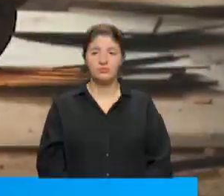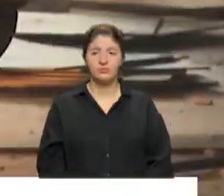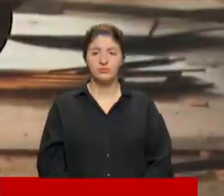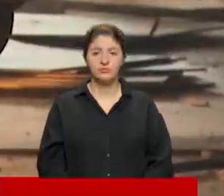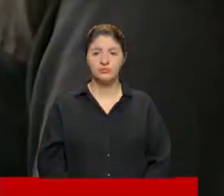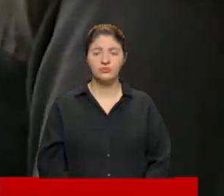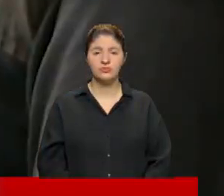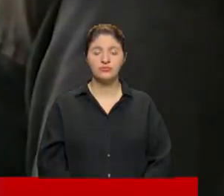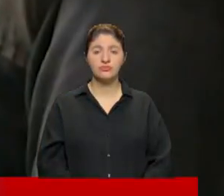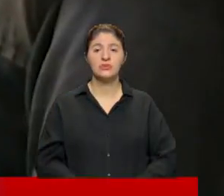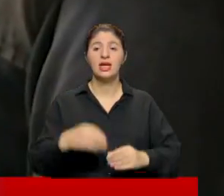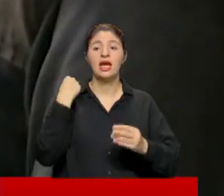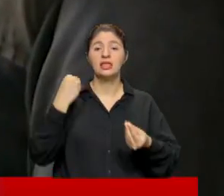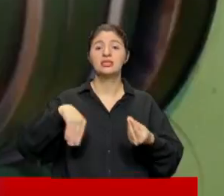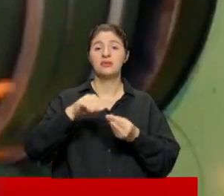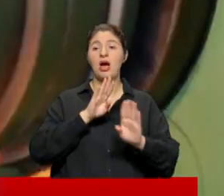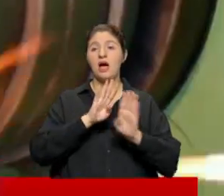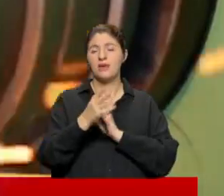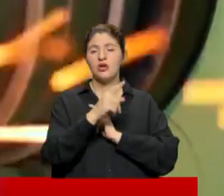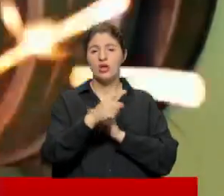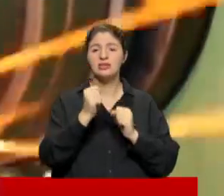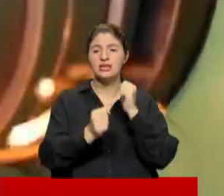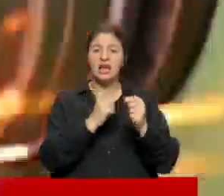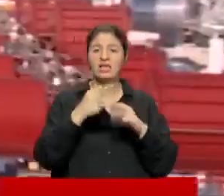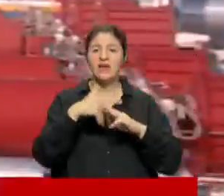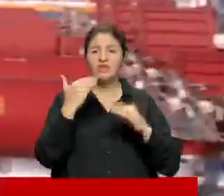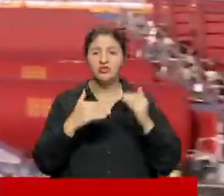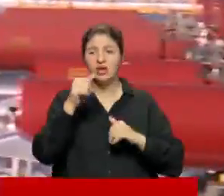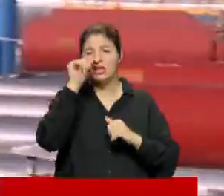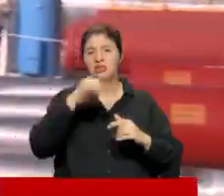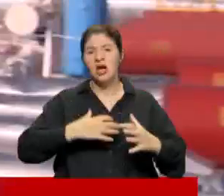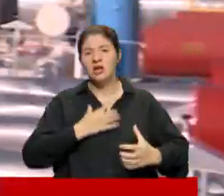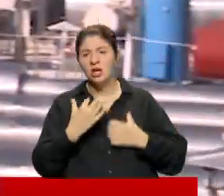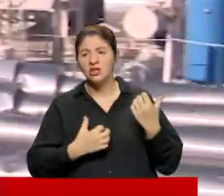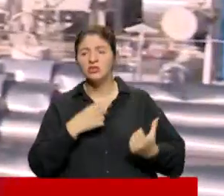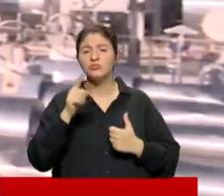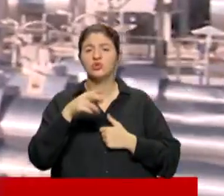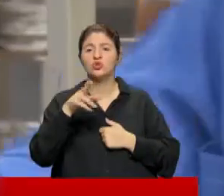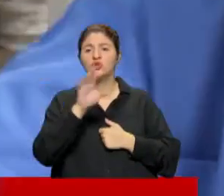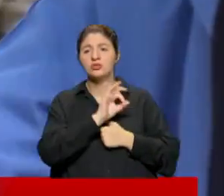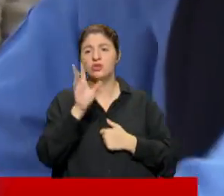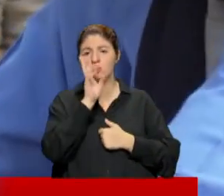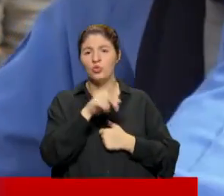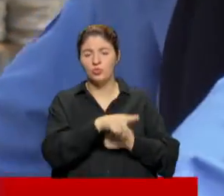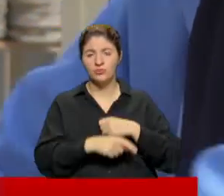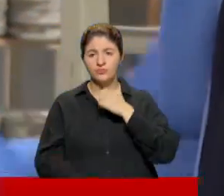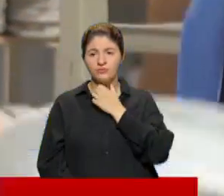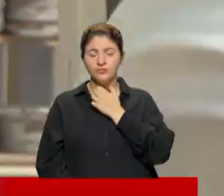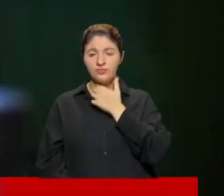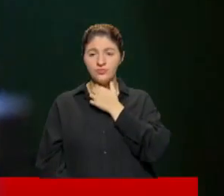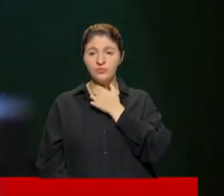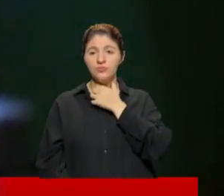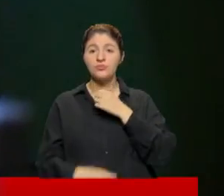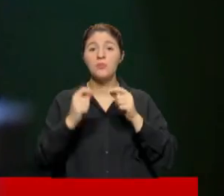gebe yeni zamlar kapı'da sanayinin enflasyon ve gaz sancısı bunun somut işareti